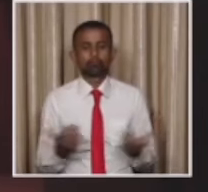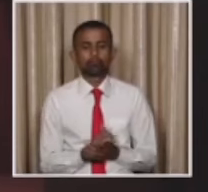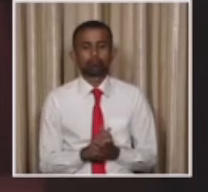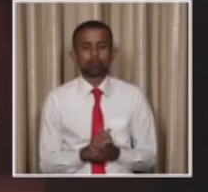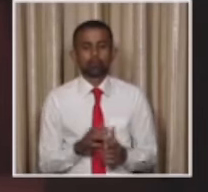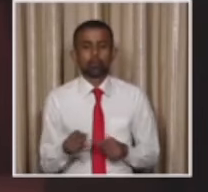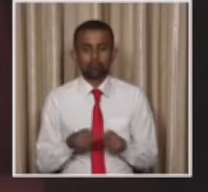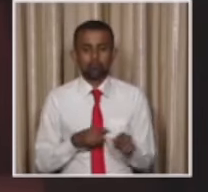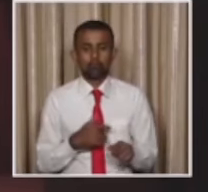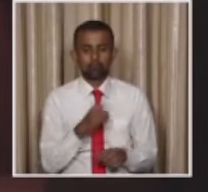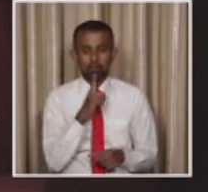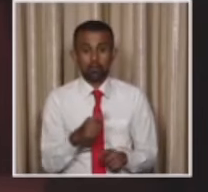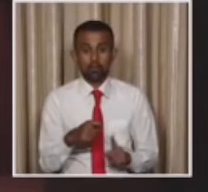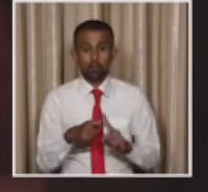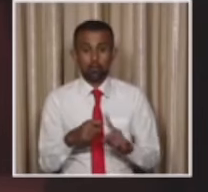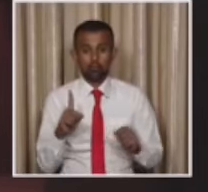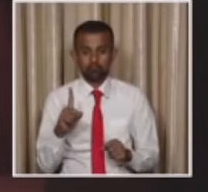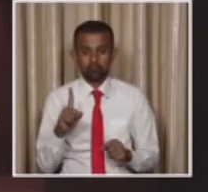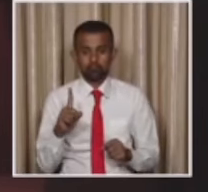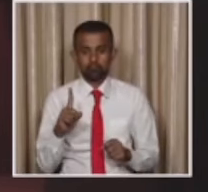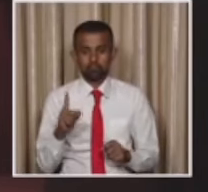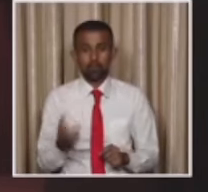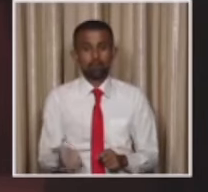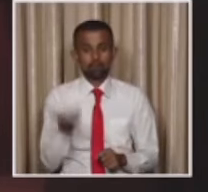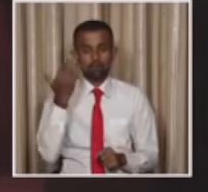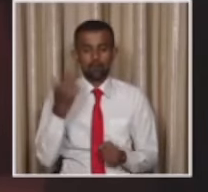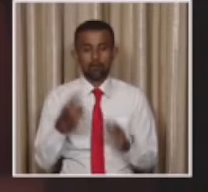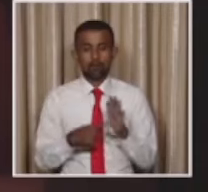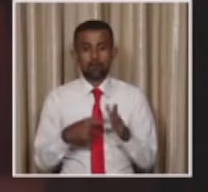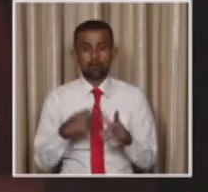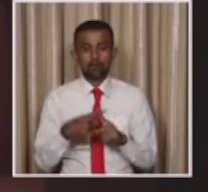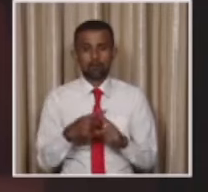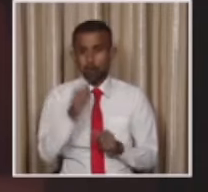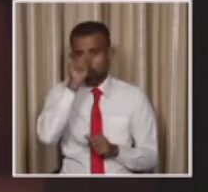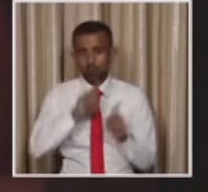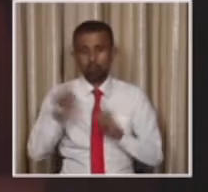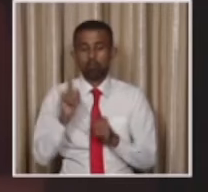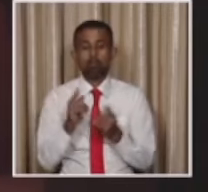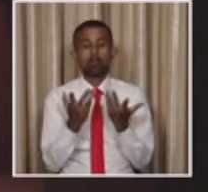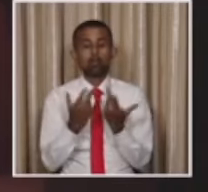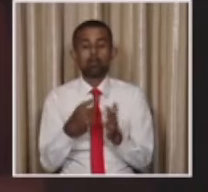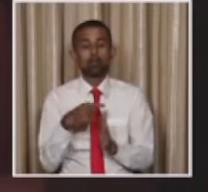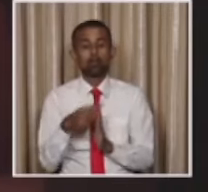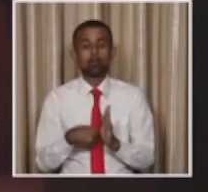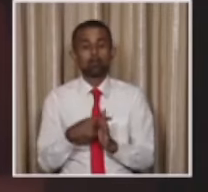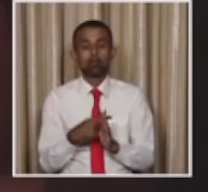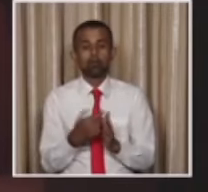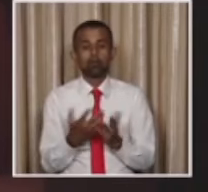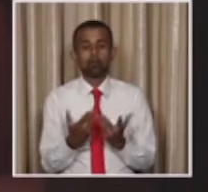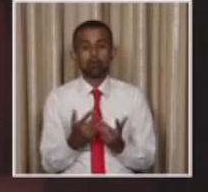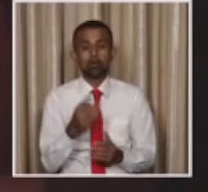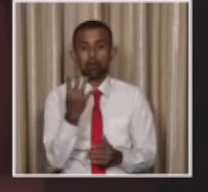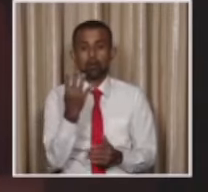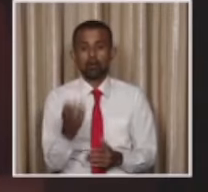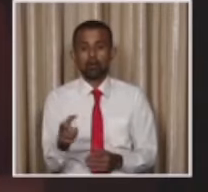කියන්න කැමති කෝටිය ඉක්ම වූ බදු පැහැර හරින්නන් සංඛ්‍යාව අපේ රටේ ජනාත්තුමනි